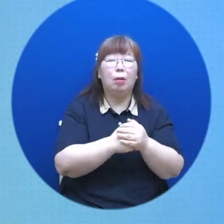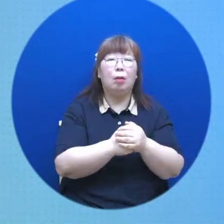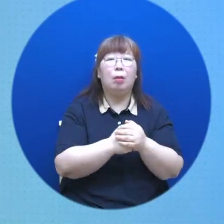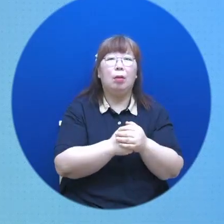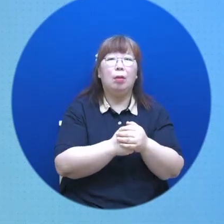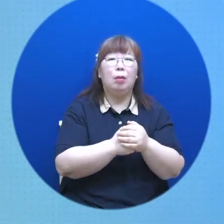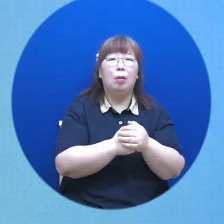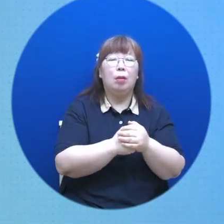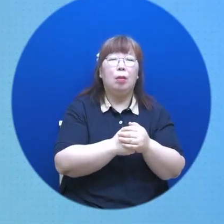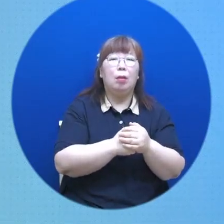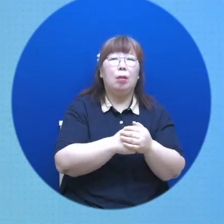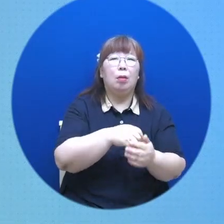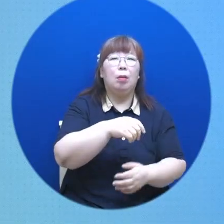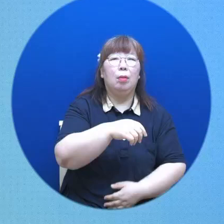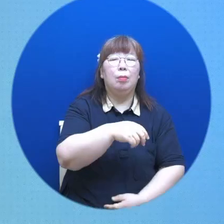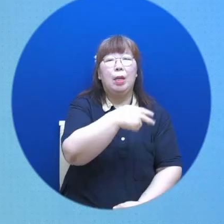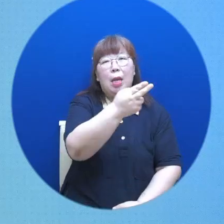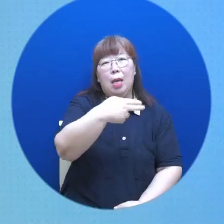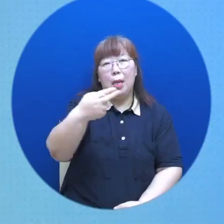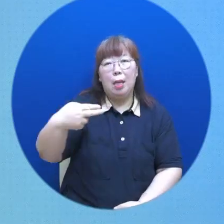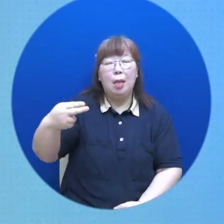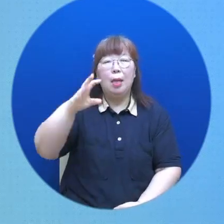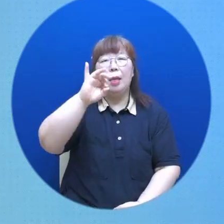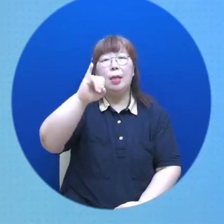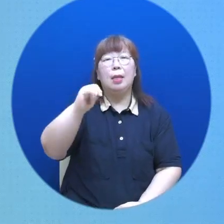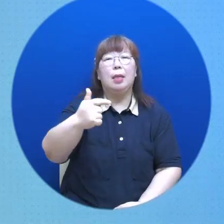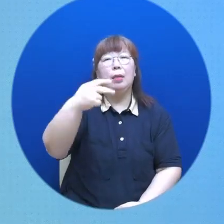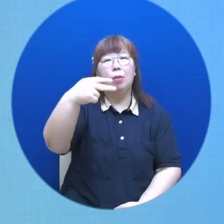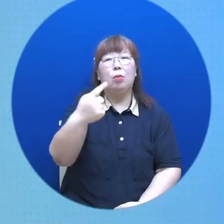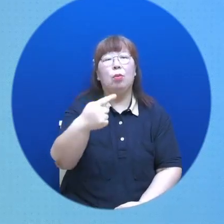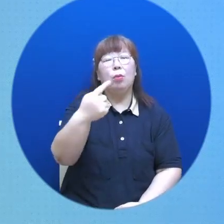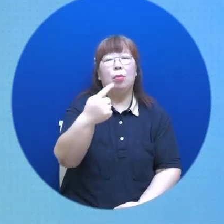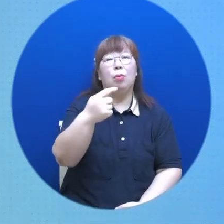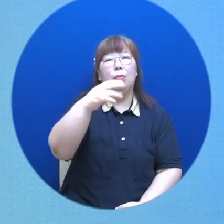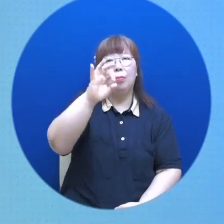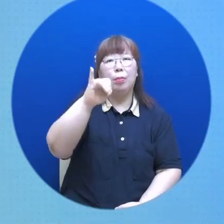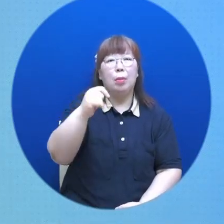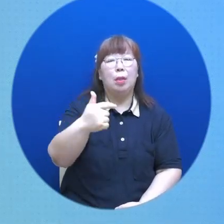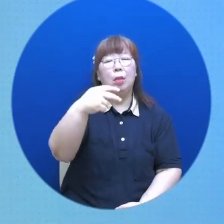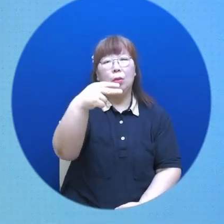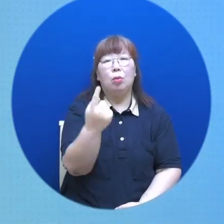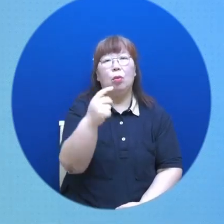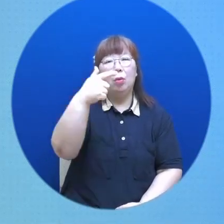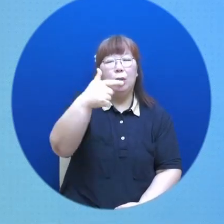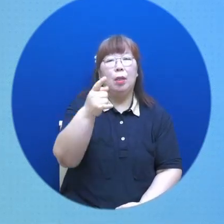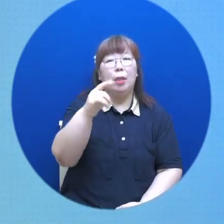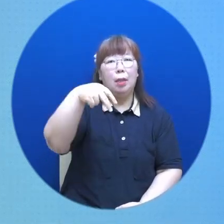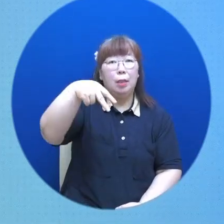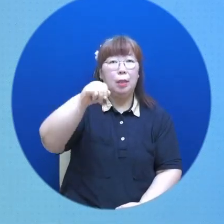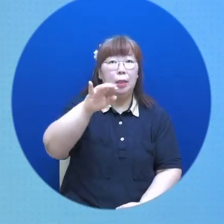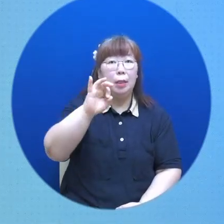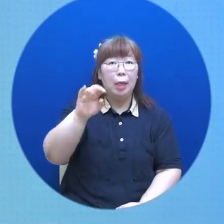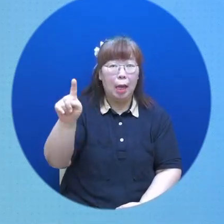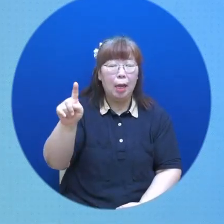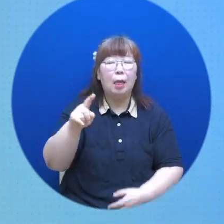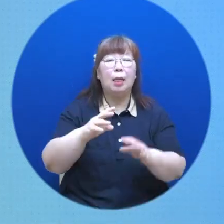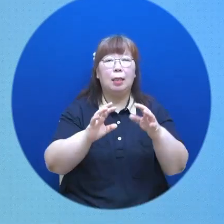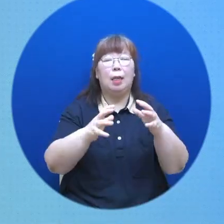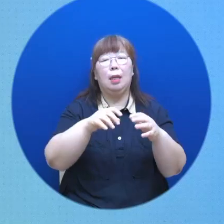인도네시아에 선교사님을 파송했어요. 그 선교사님께서 이제 그 인도네시아에서 그